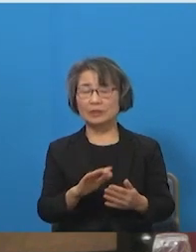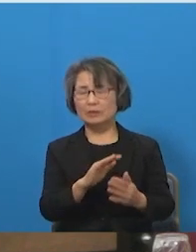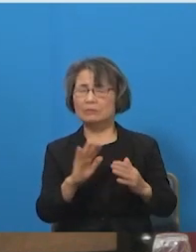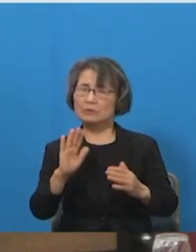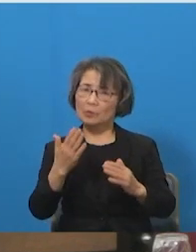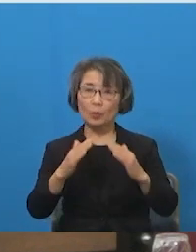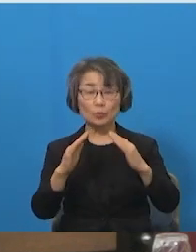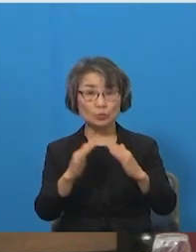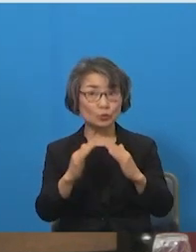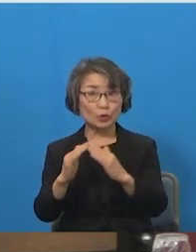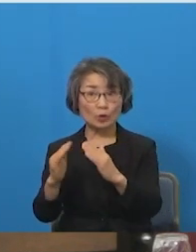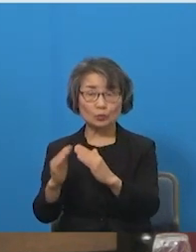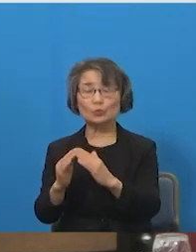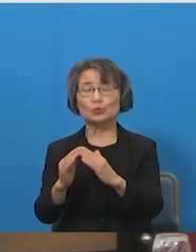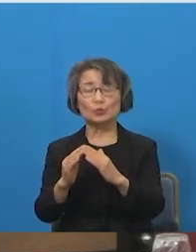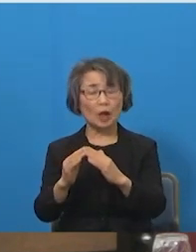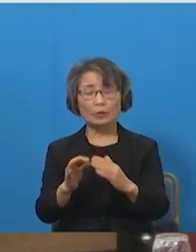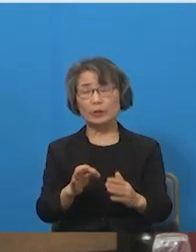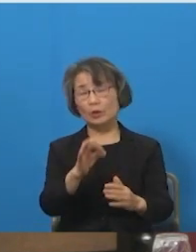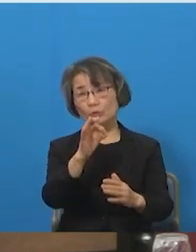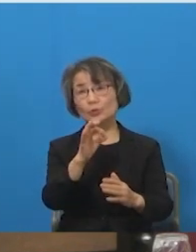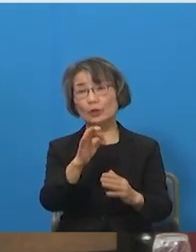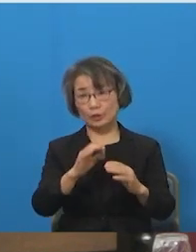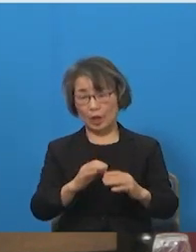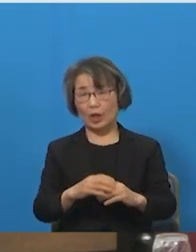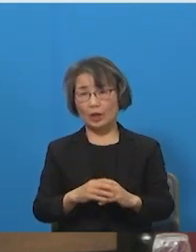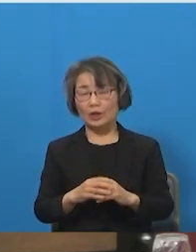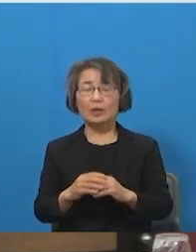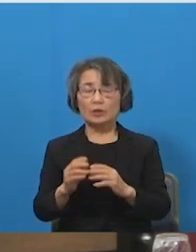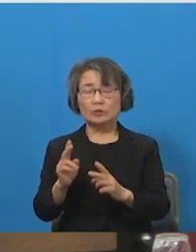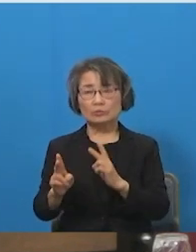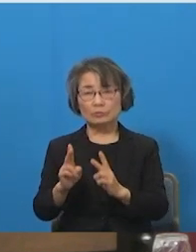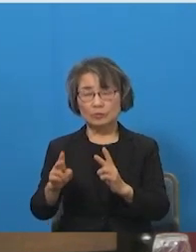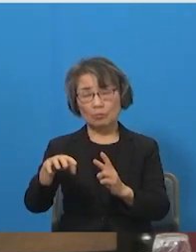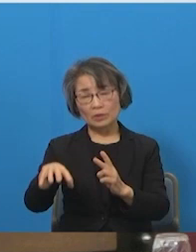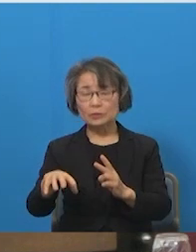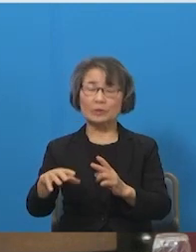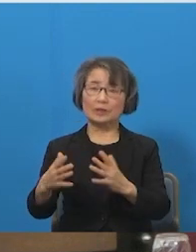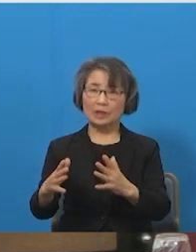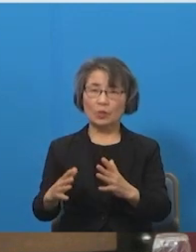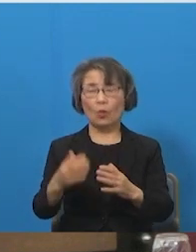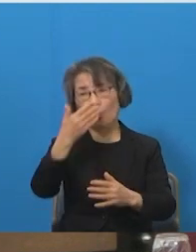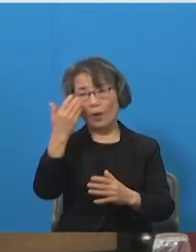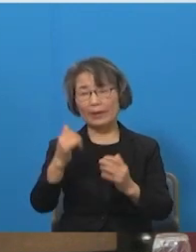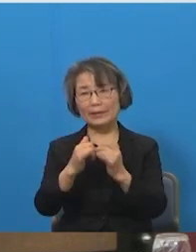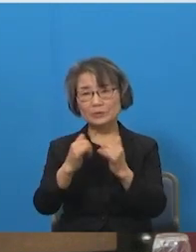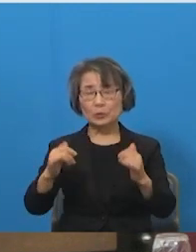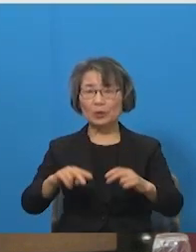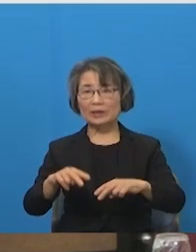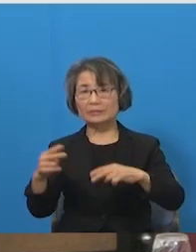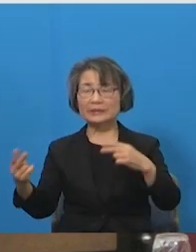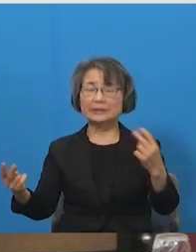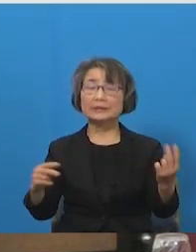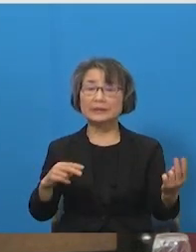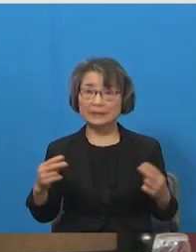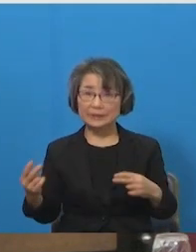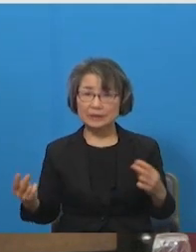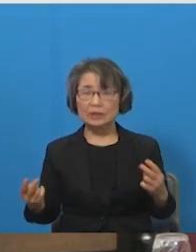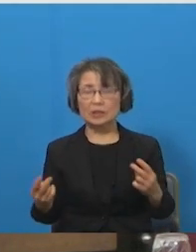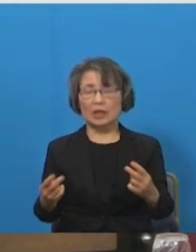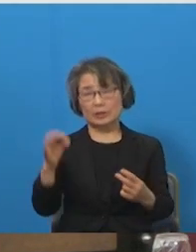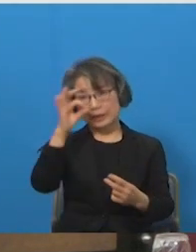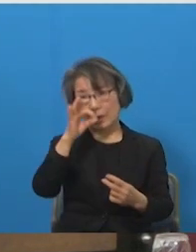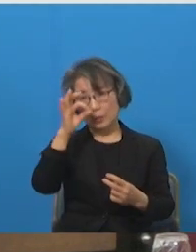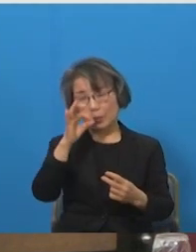や産業用地の不足等による若者・子育て世代の市外流出、観光客の集中混雑、脆弱